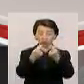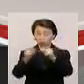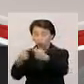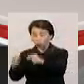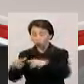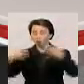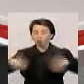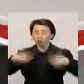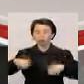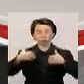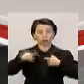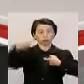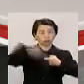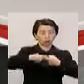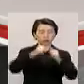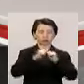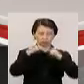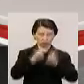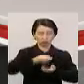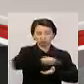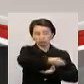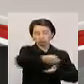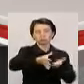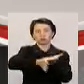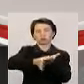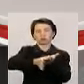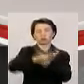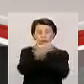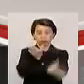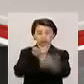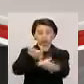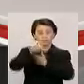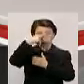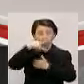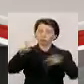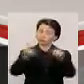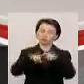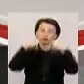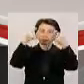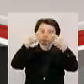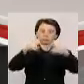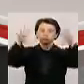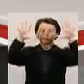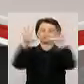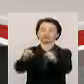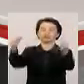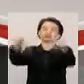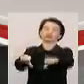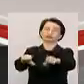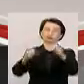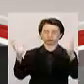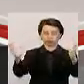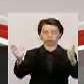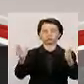yang mempunyai kaitan dengan sindiket pengedaran dadah negara tersebut juga berjaya dilumpuhkan sepanjang tempoh